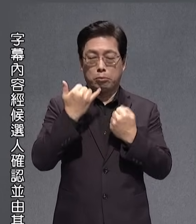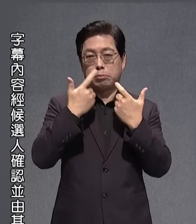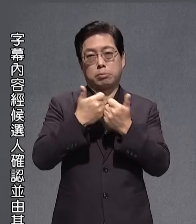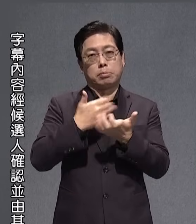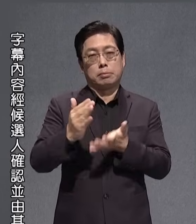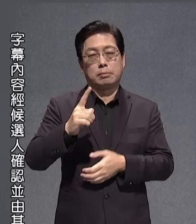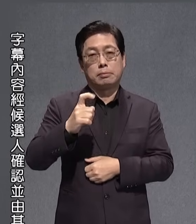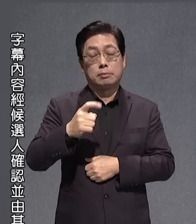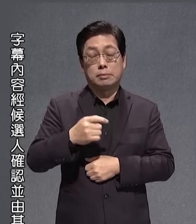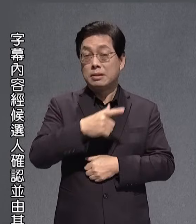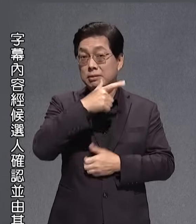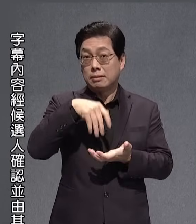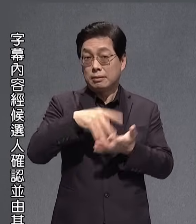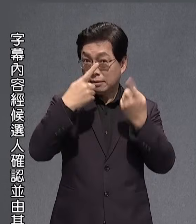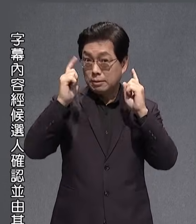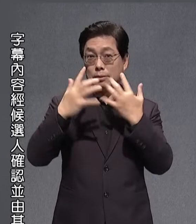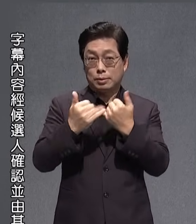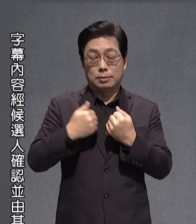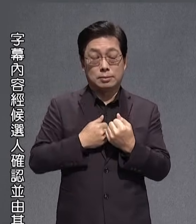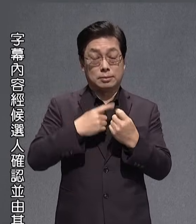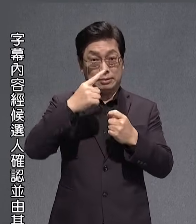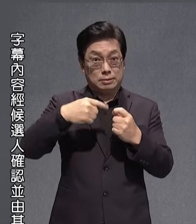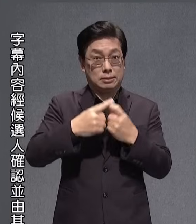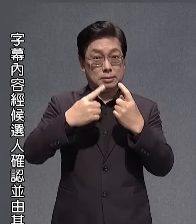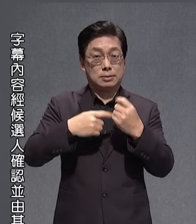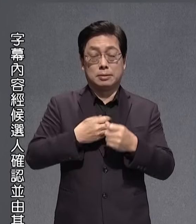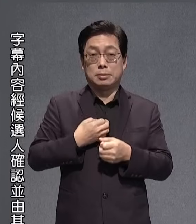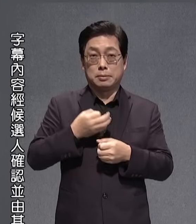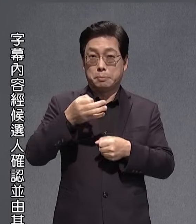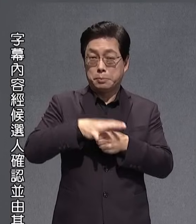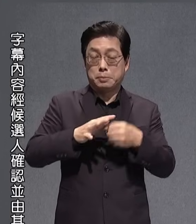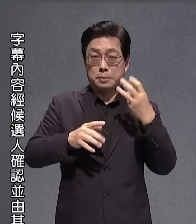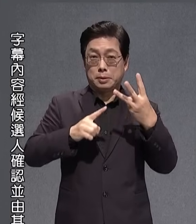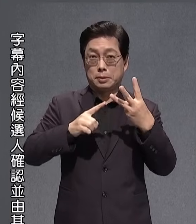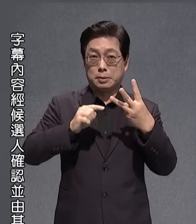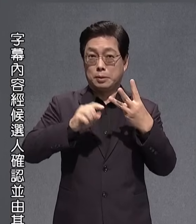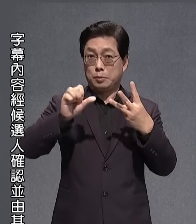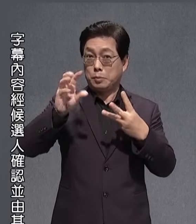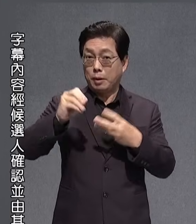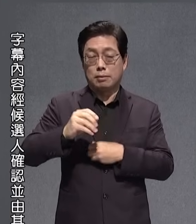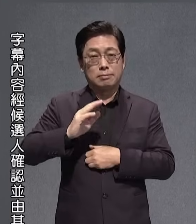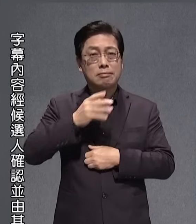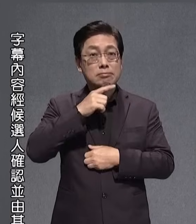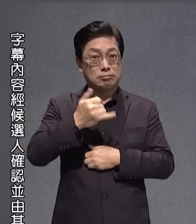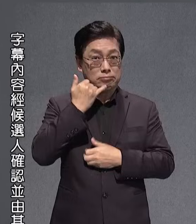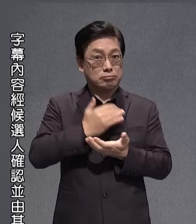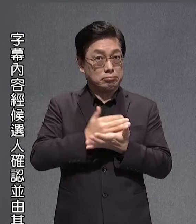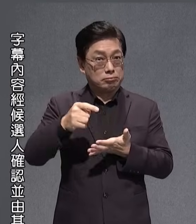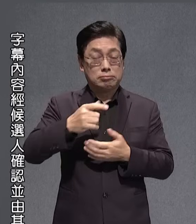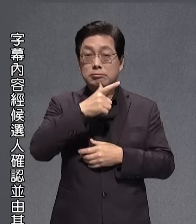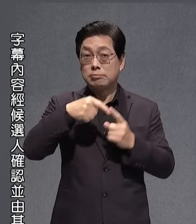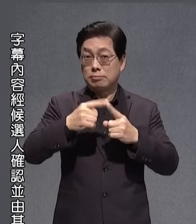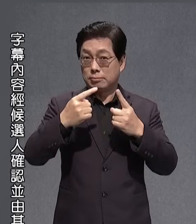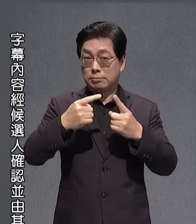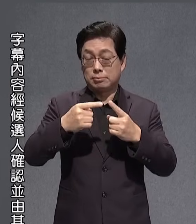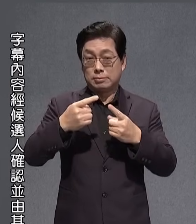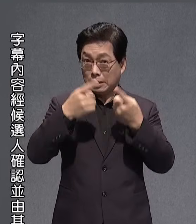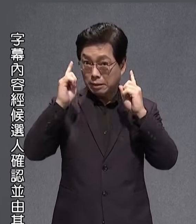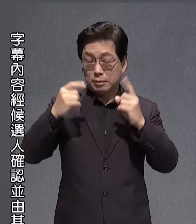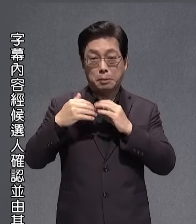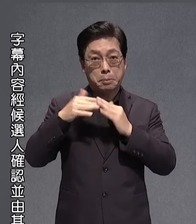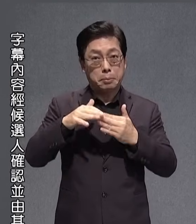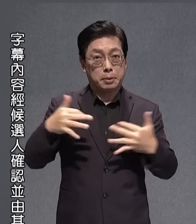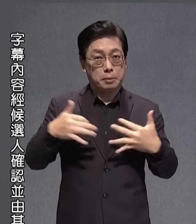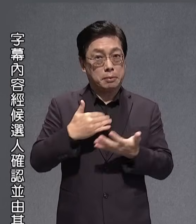私立大学学生每人每年补助3.5万元，但是 这个可以解决世纪大学即将倒闭